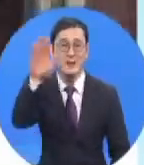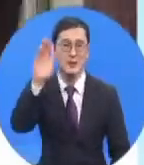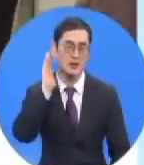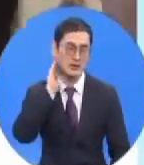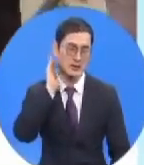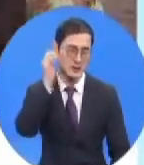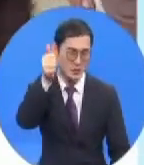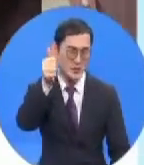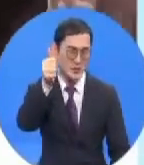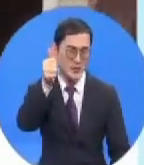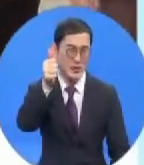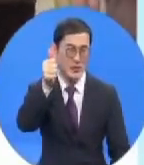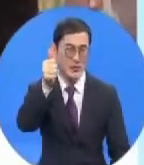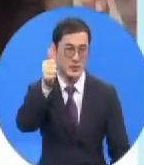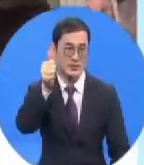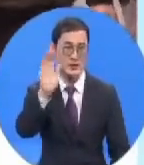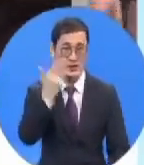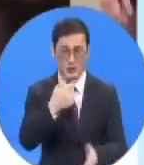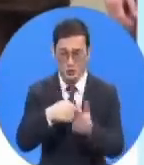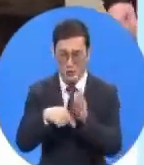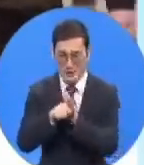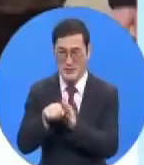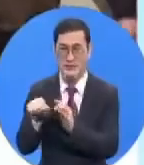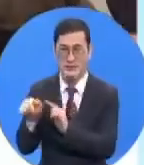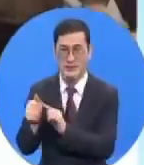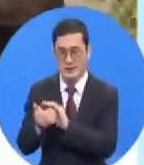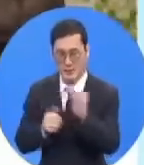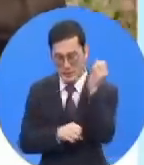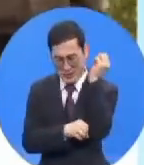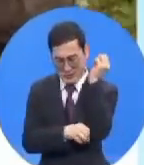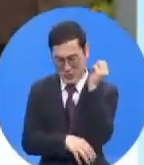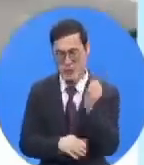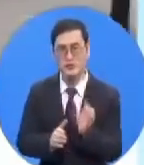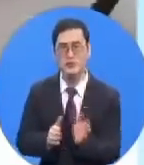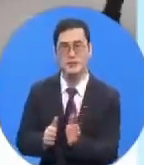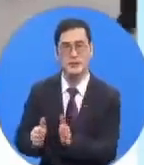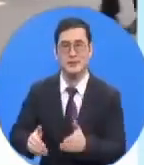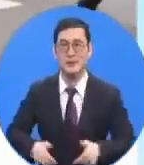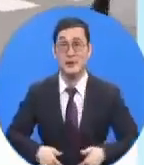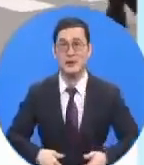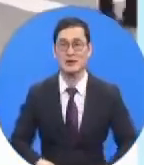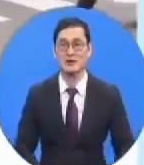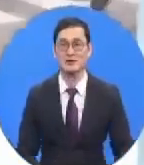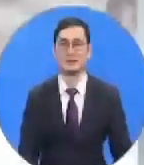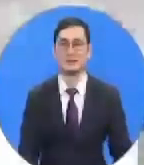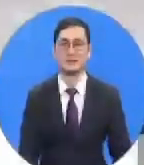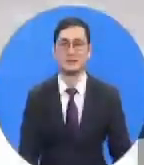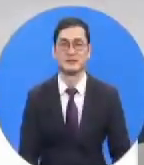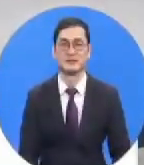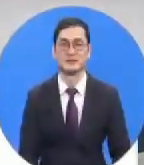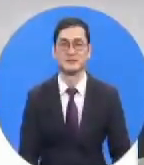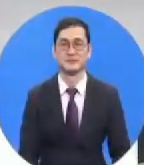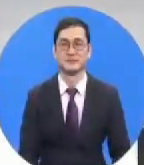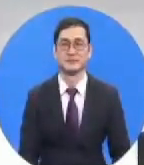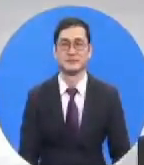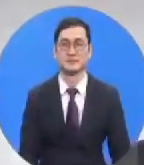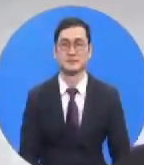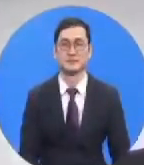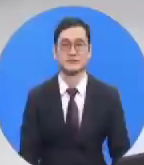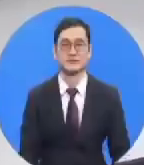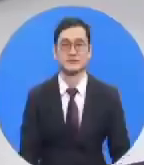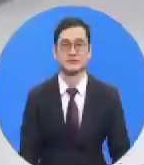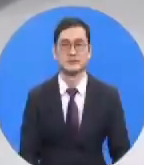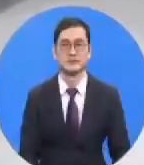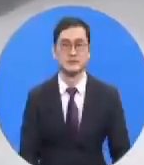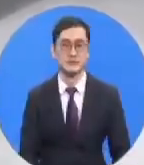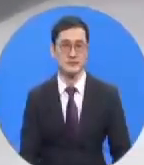알겠습니다. 양식과 비전이 더 중요한 게 아닌가 싶습니다. 저도 그냥 궁금해서 물어봤다가 제가 혼날 뻔했네요. 그리고 또 그것도 있잖아요. 그